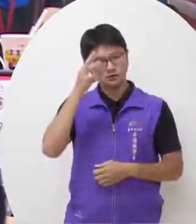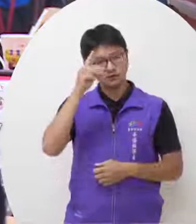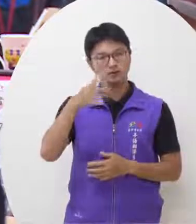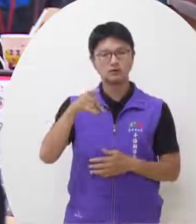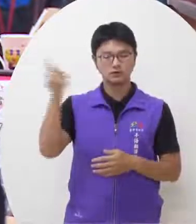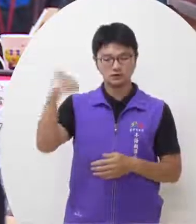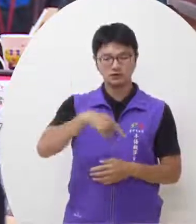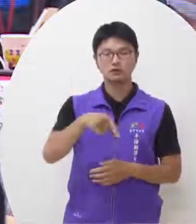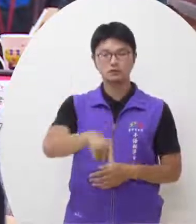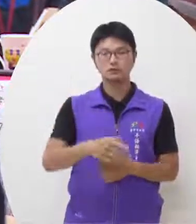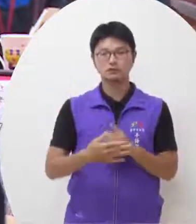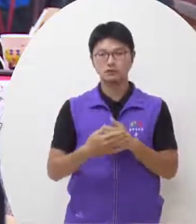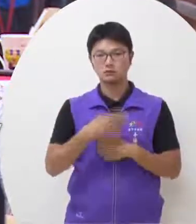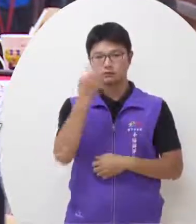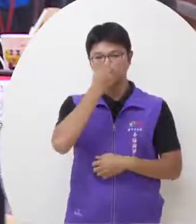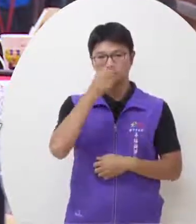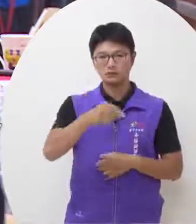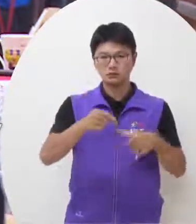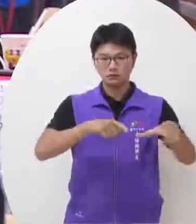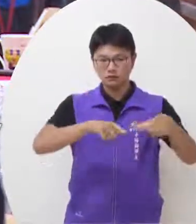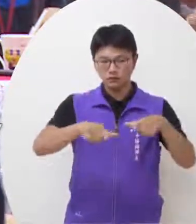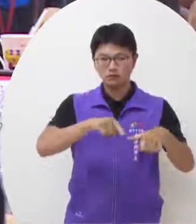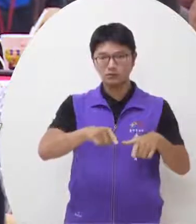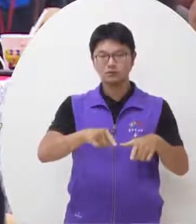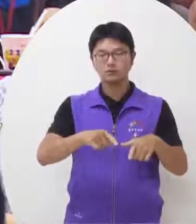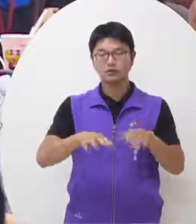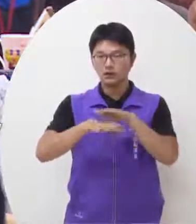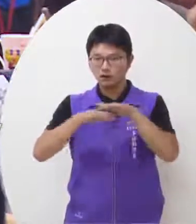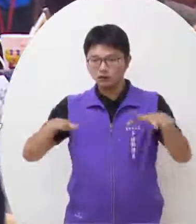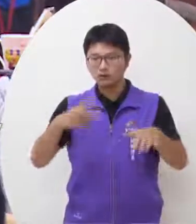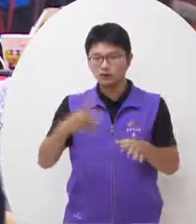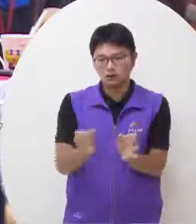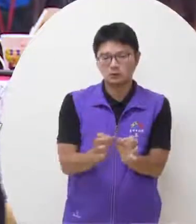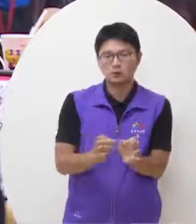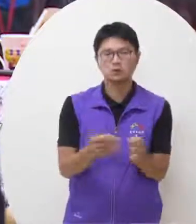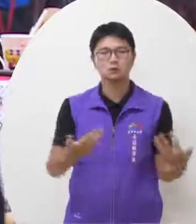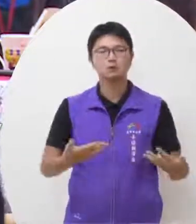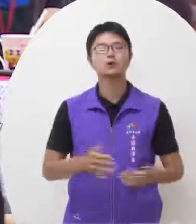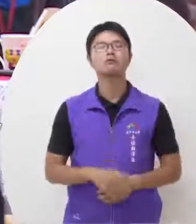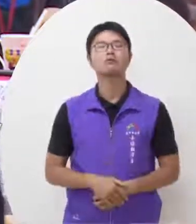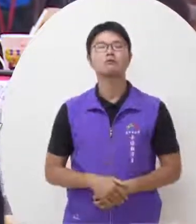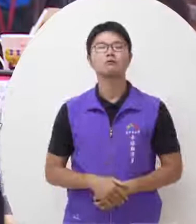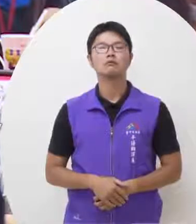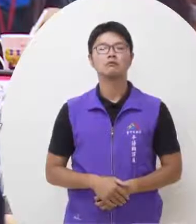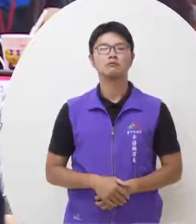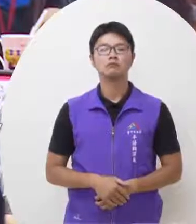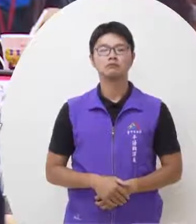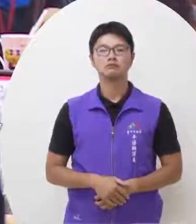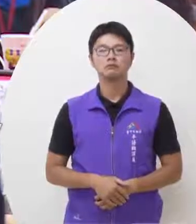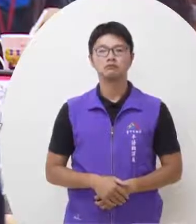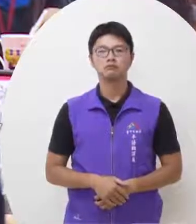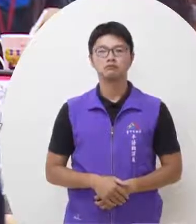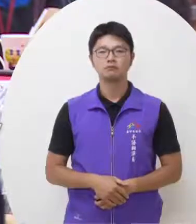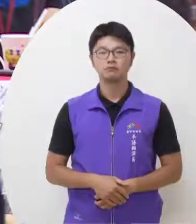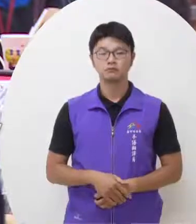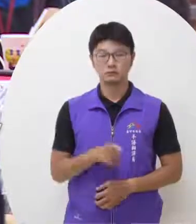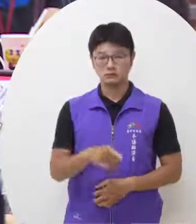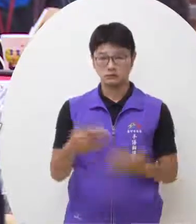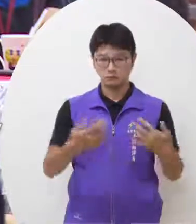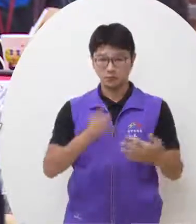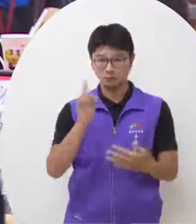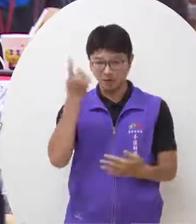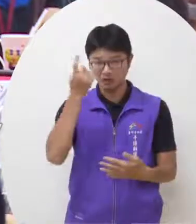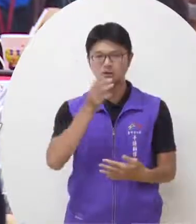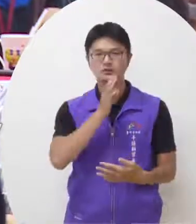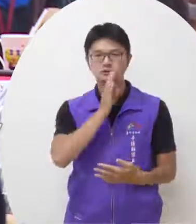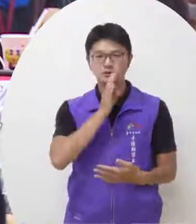那个我们的公园的一个公共安全跟赌博问题。可是真的，我觉得根本清源就是希望能够申